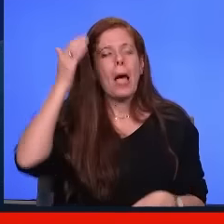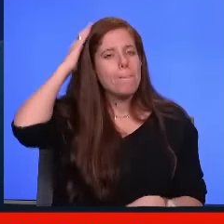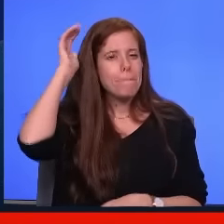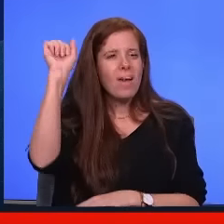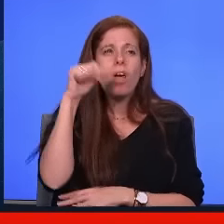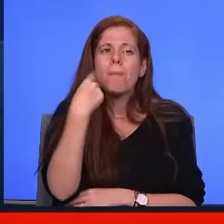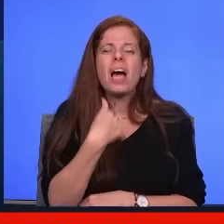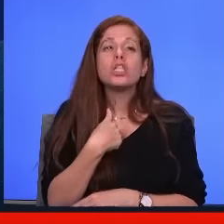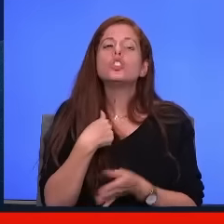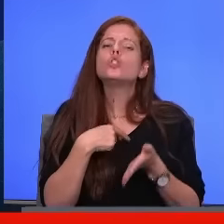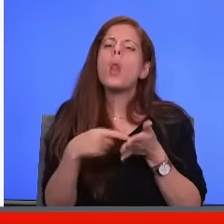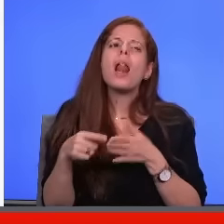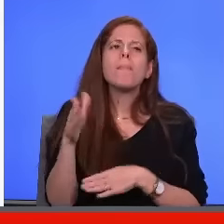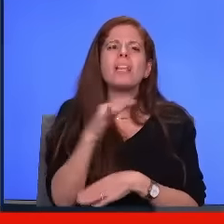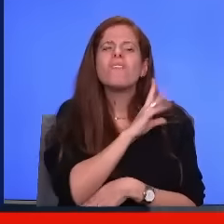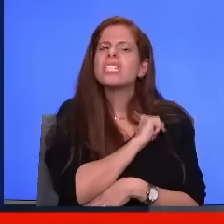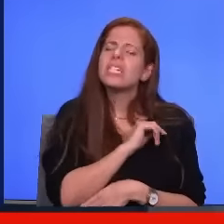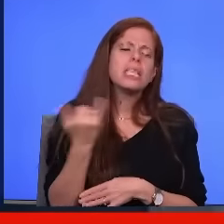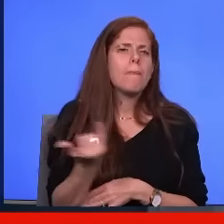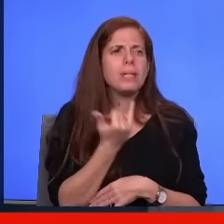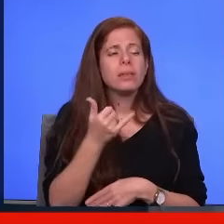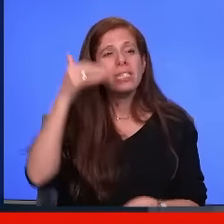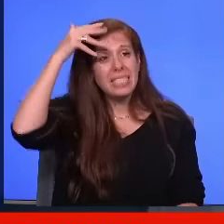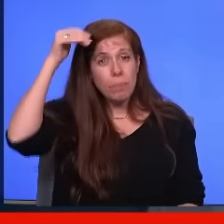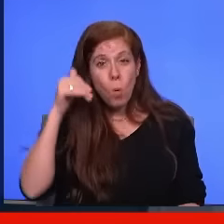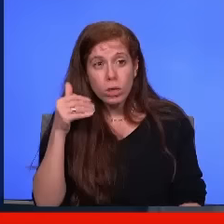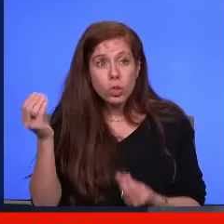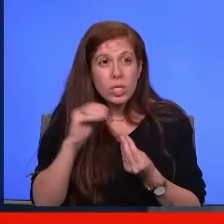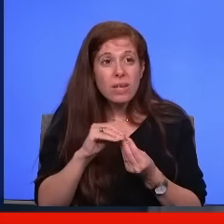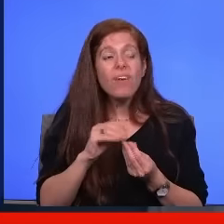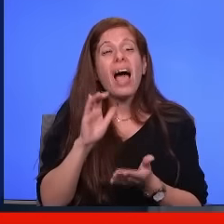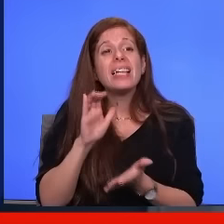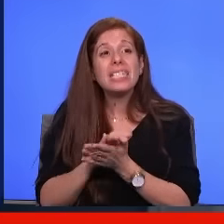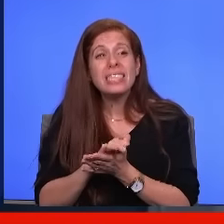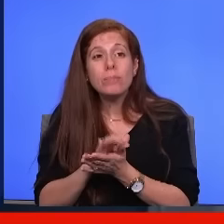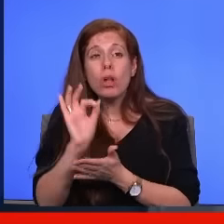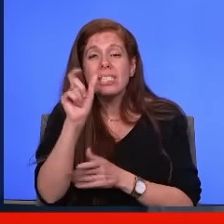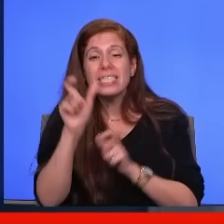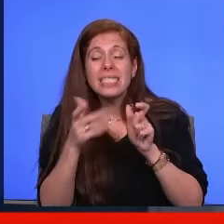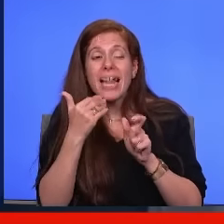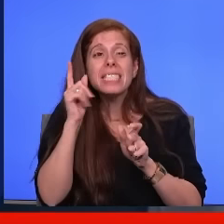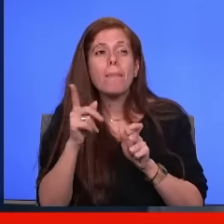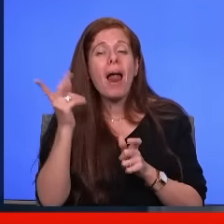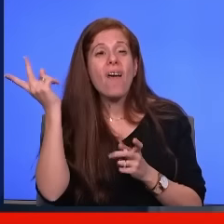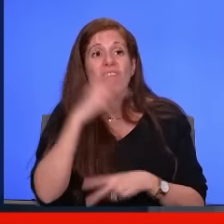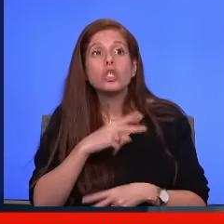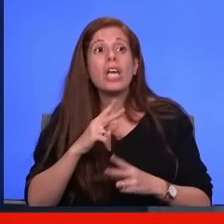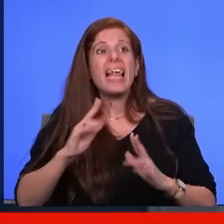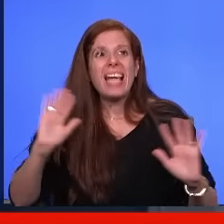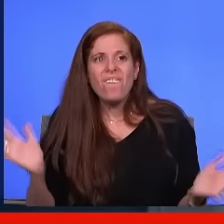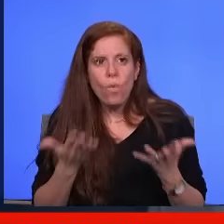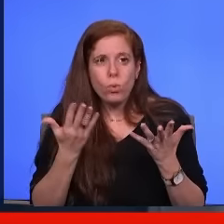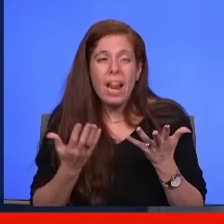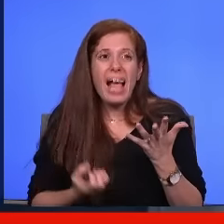אני שולל מדינה פלסטינית תמיד. השר סמוטריץ' הוסיף, ידידיה של ישראל צריכים להבין שהדחיפות להקמת מדינה פלסטינית היא